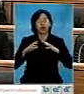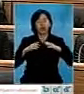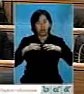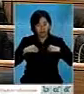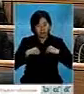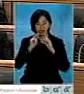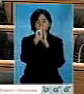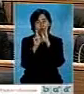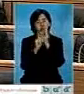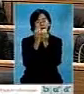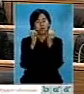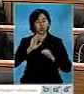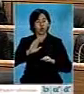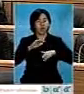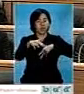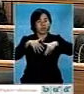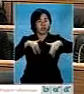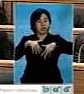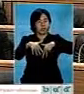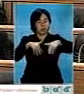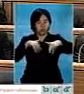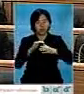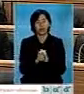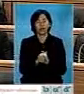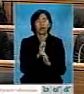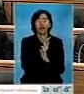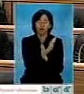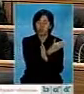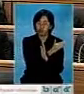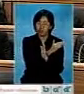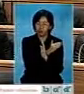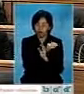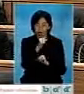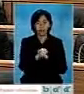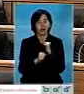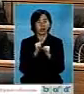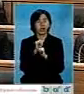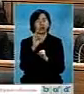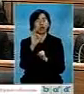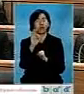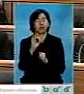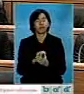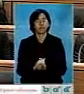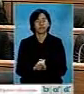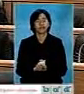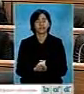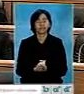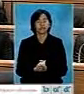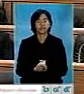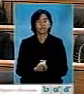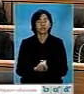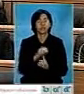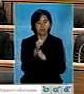ของพี่น้องประชาชนเราใช้มา9ปีเป็นที่ทราบกันดีว่าเกิดเหตุ